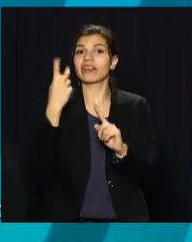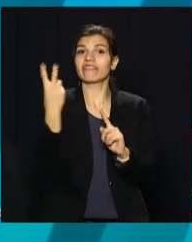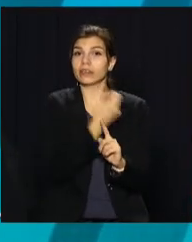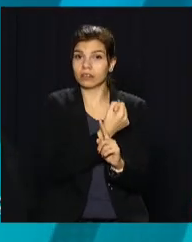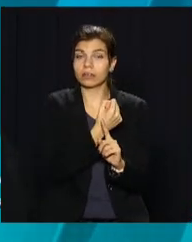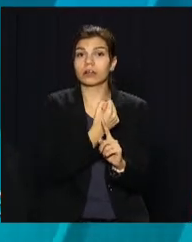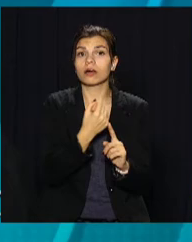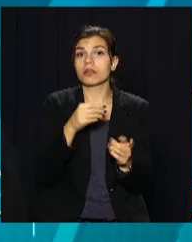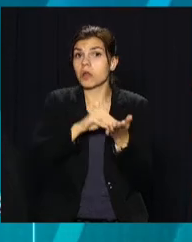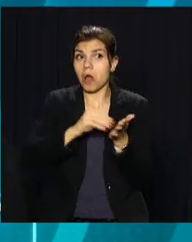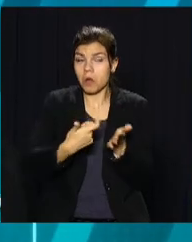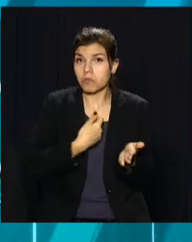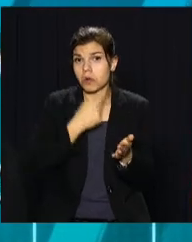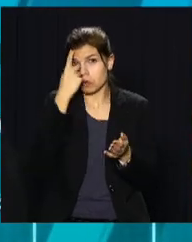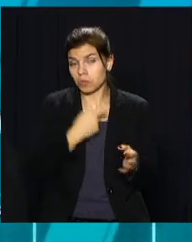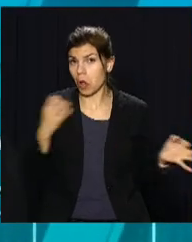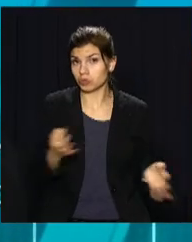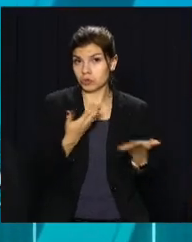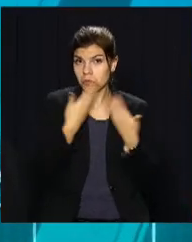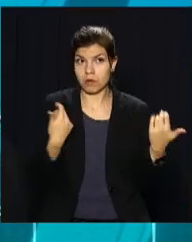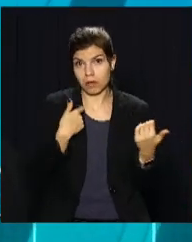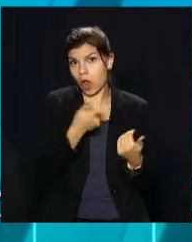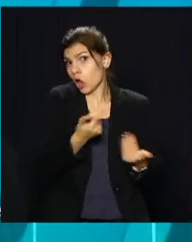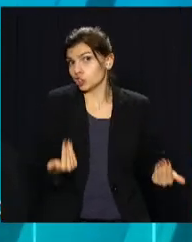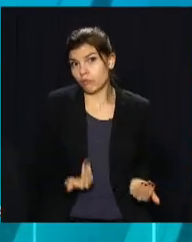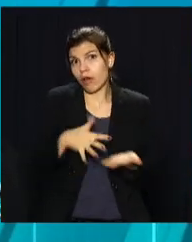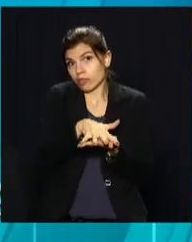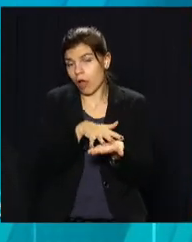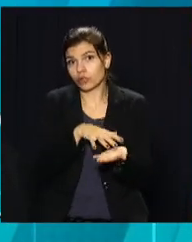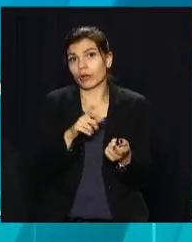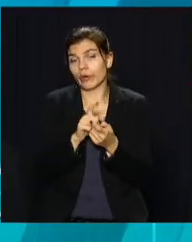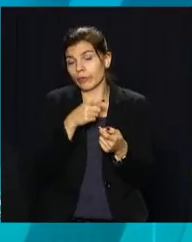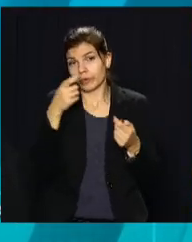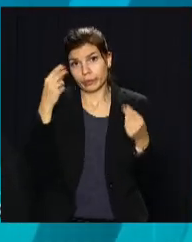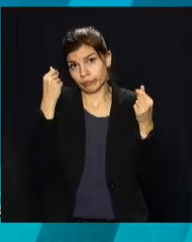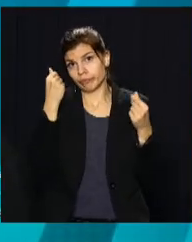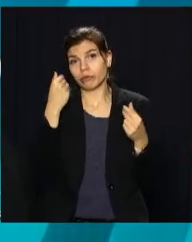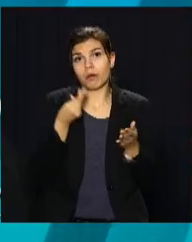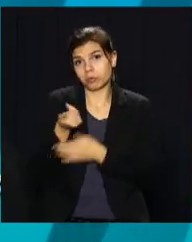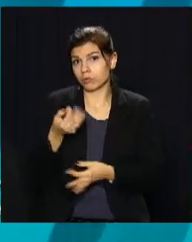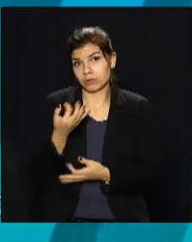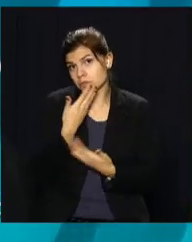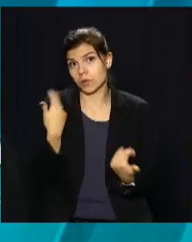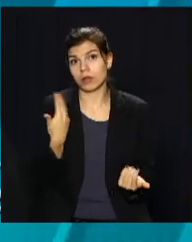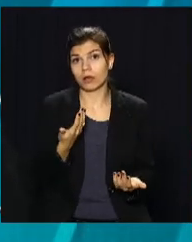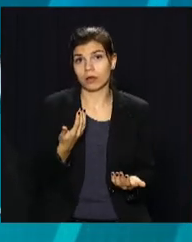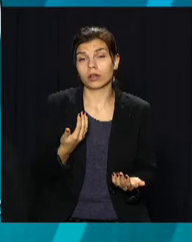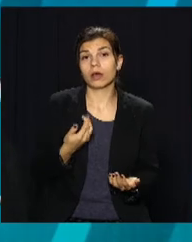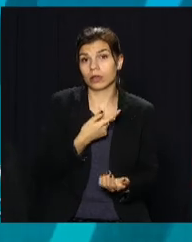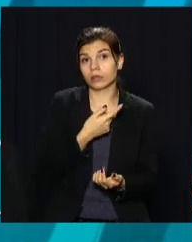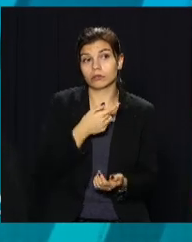не написали, не позвонили, нічого. Ну, живуть далі на морозі, не платять, як би, платять, ну, далі